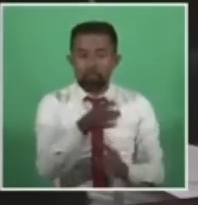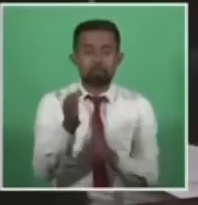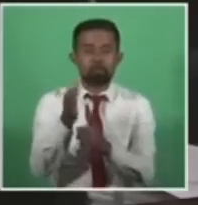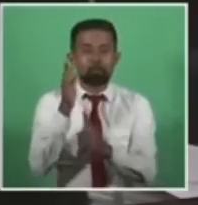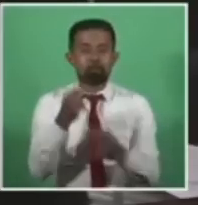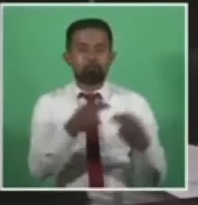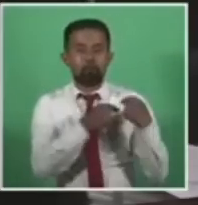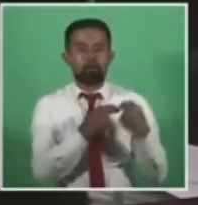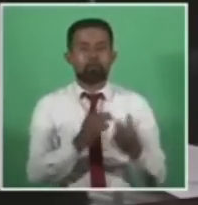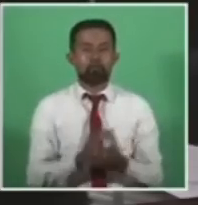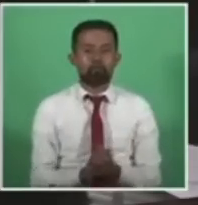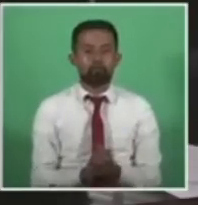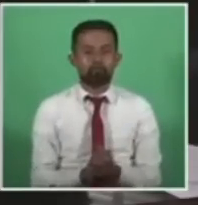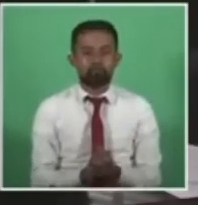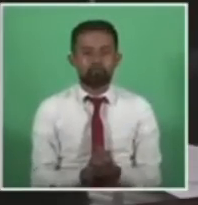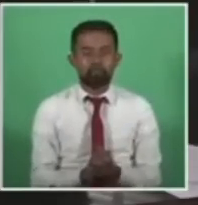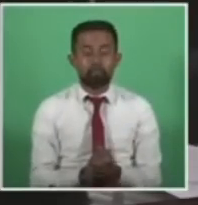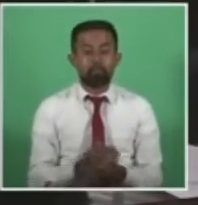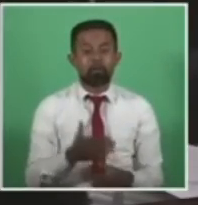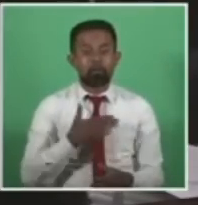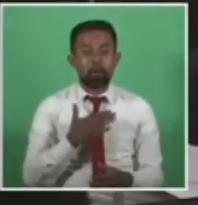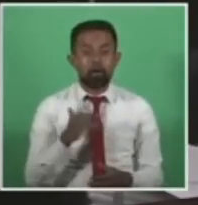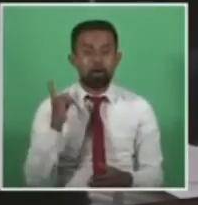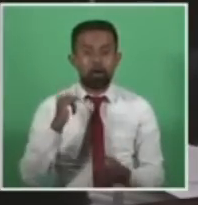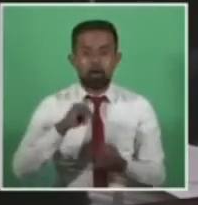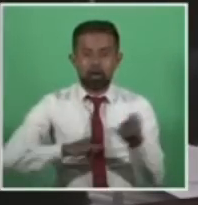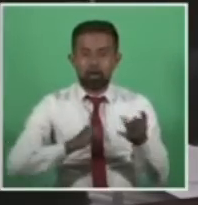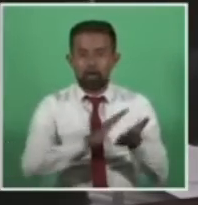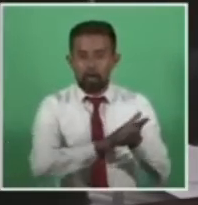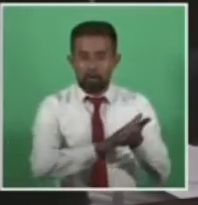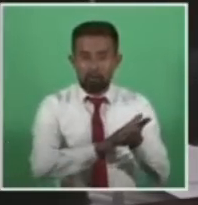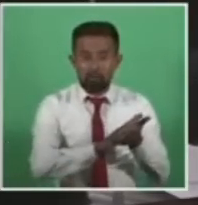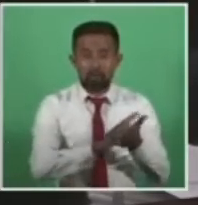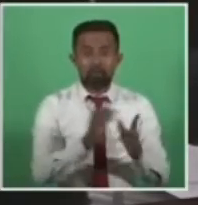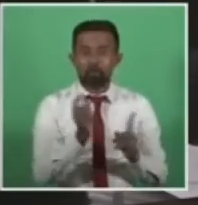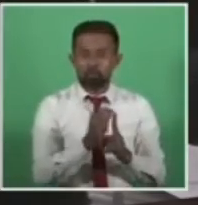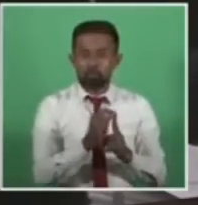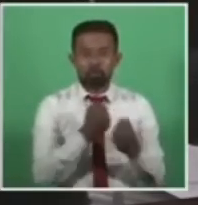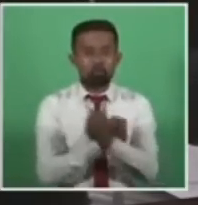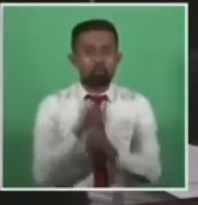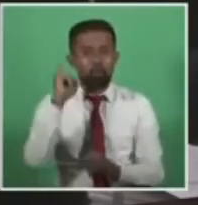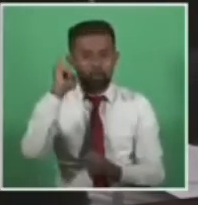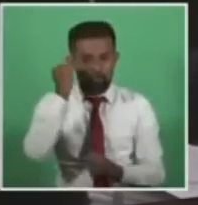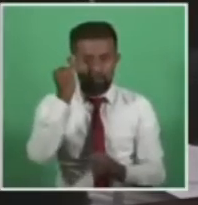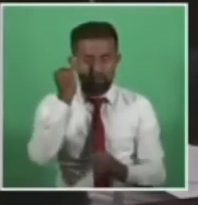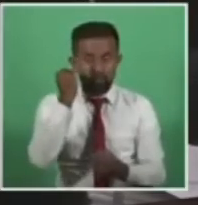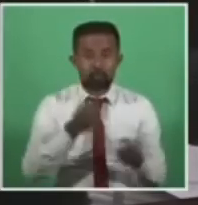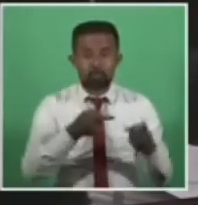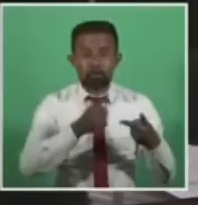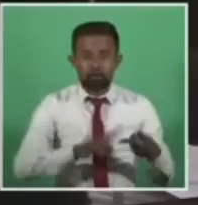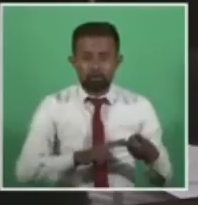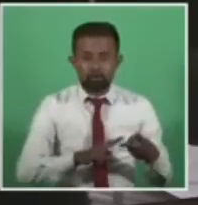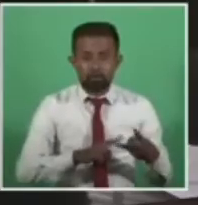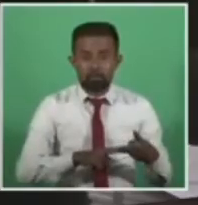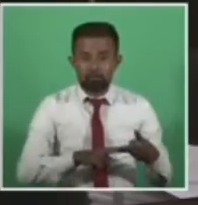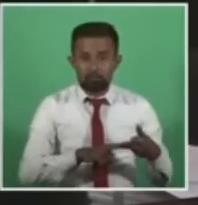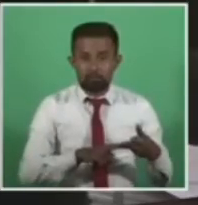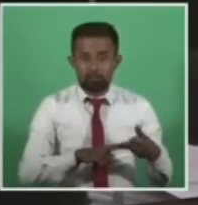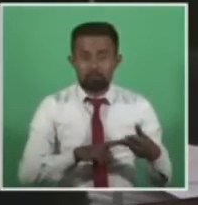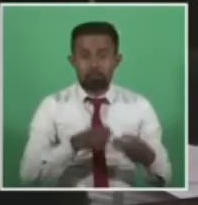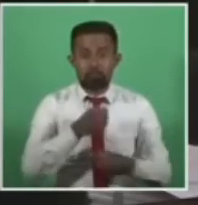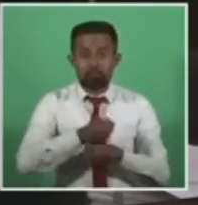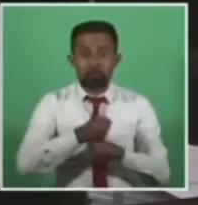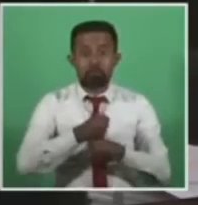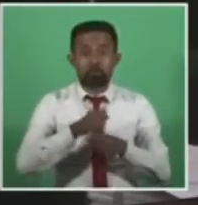ජනාධිපතිද වගකිය යුතුය. එතකොට මගේ ආරක්ෂක ලේකම් හේමසිරිපණෑන්න පූජ්‍ය ජයසුන්දර පොලිස්පති ඊළඟට රාජ්‍ය